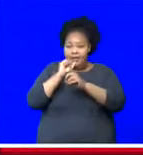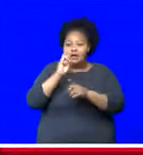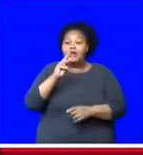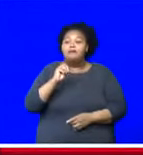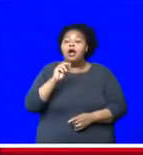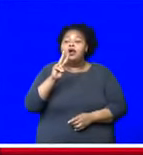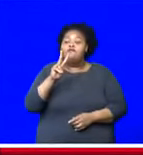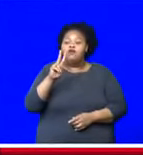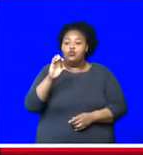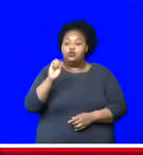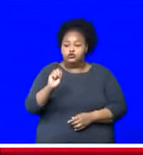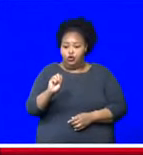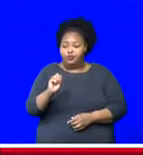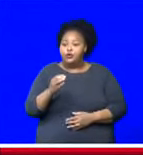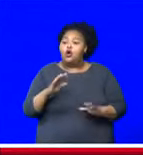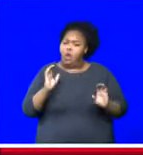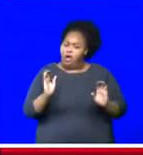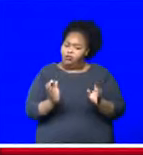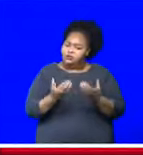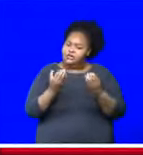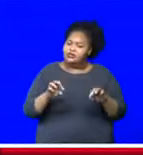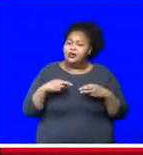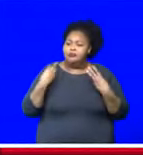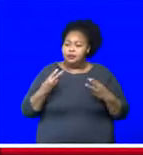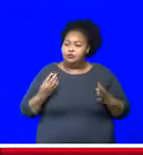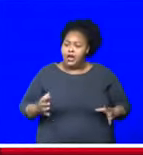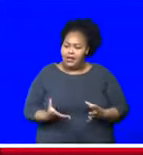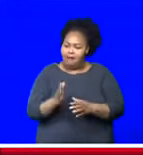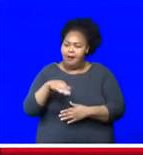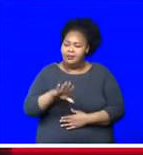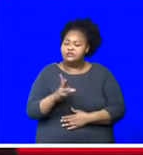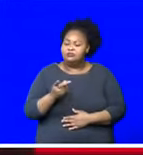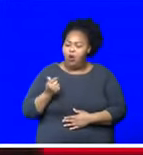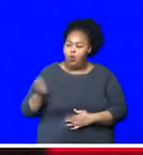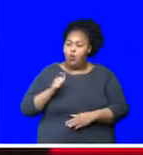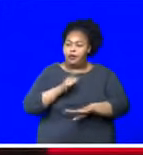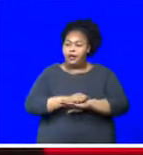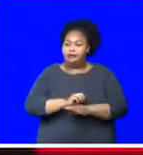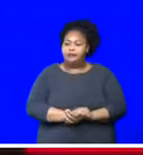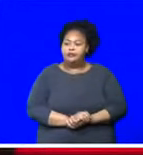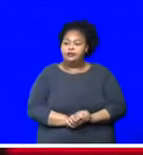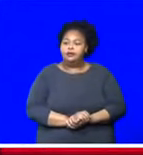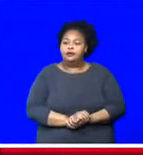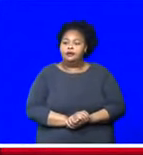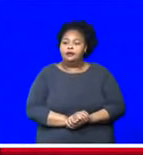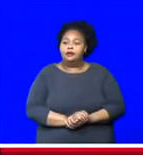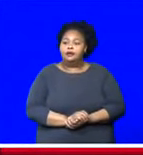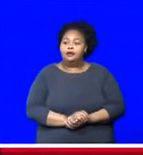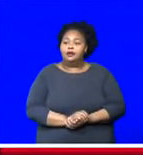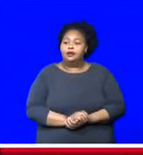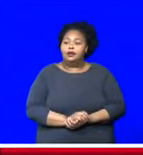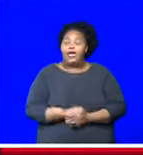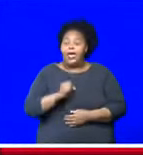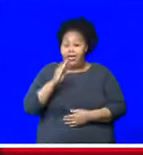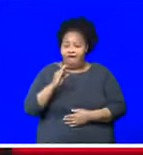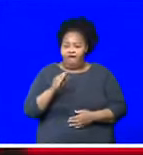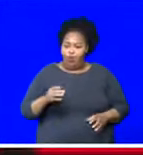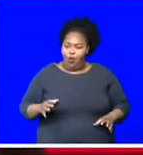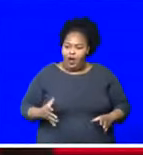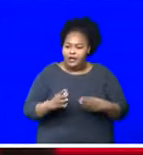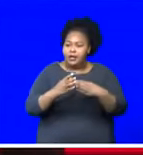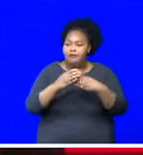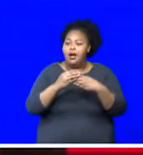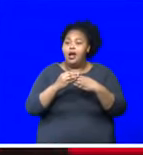nesihlahla nje timbili te-marich nganobhebhu ngathengisa leli hlahla leli lihlahla